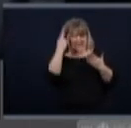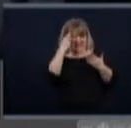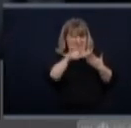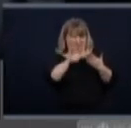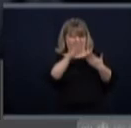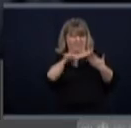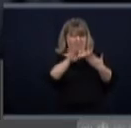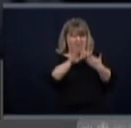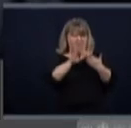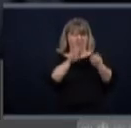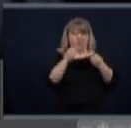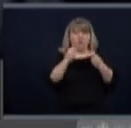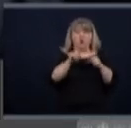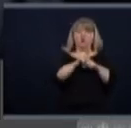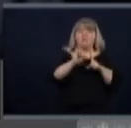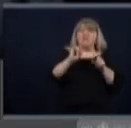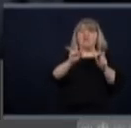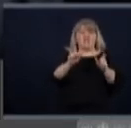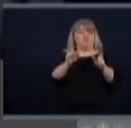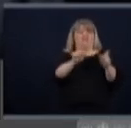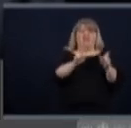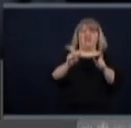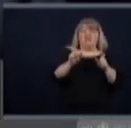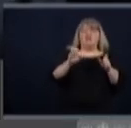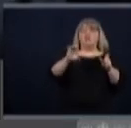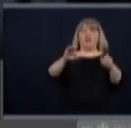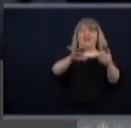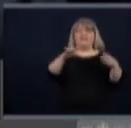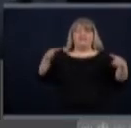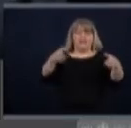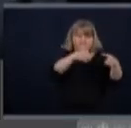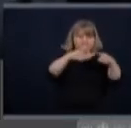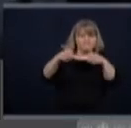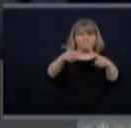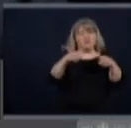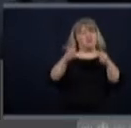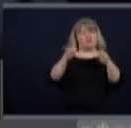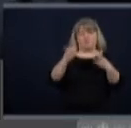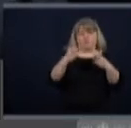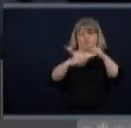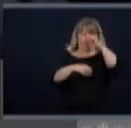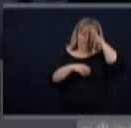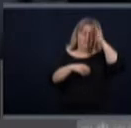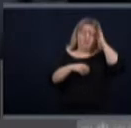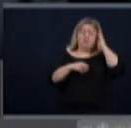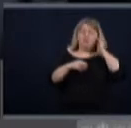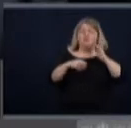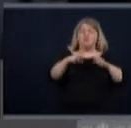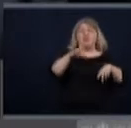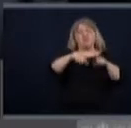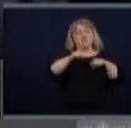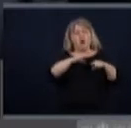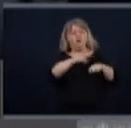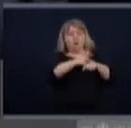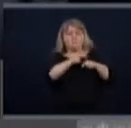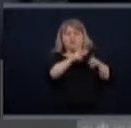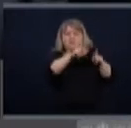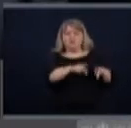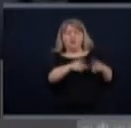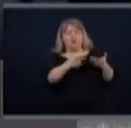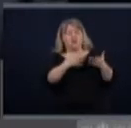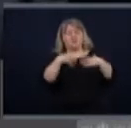il n'y a pas l'immunité collective. L'immunité collective, il y a des experts qui pensent que